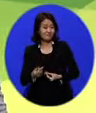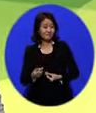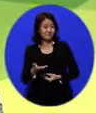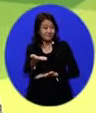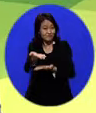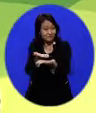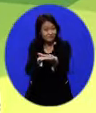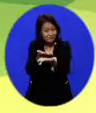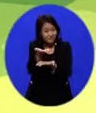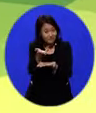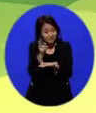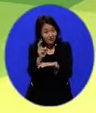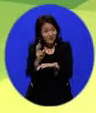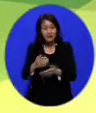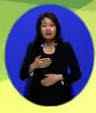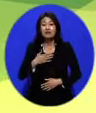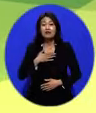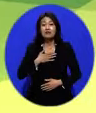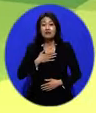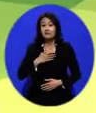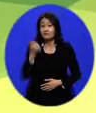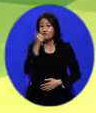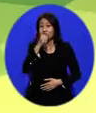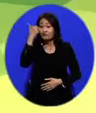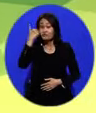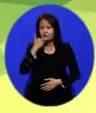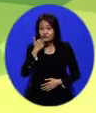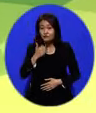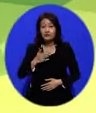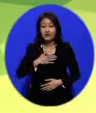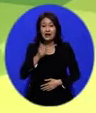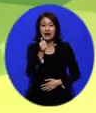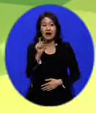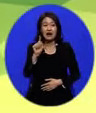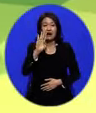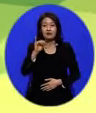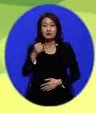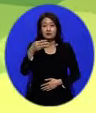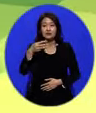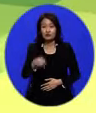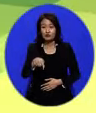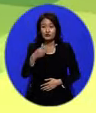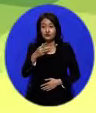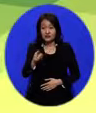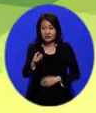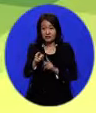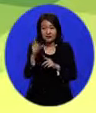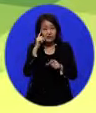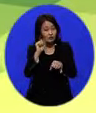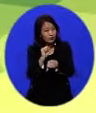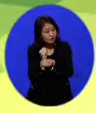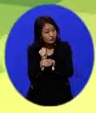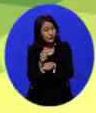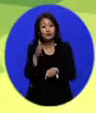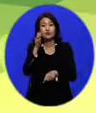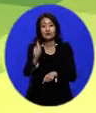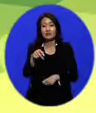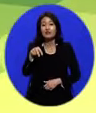겁니다. 네. 저를 한번 소개하겠습니다. 저는 하브르타 부모교육연구소 소장